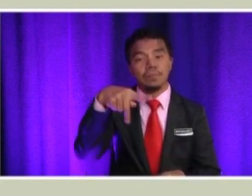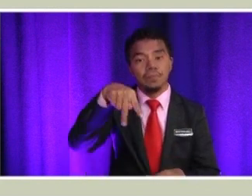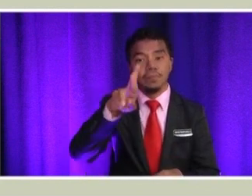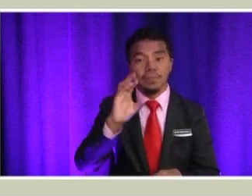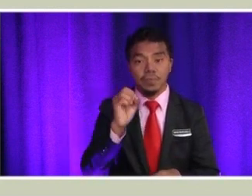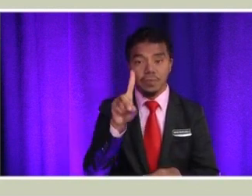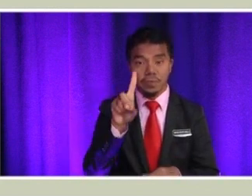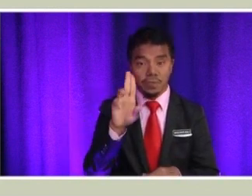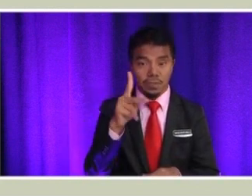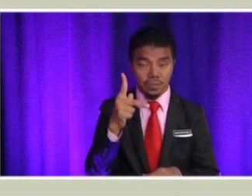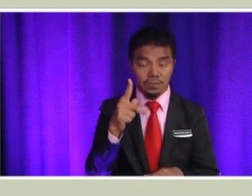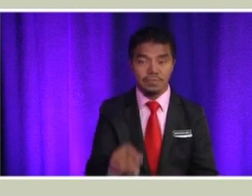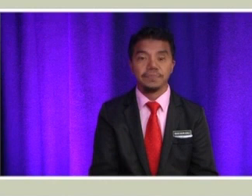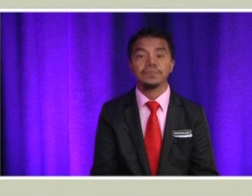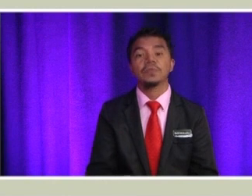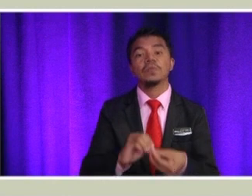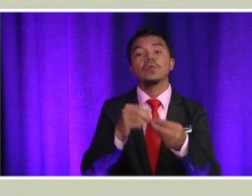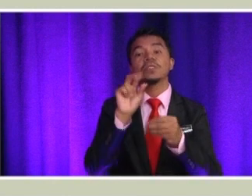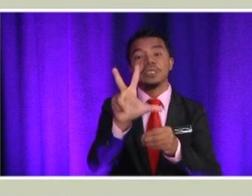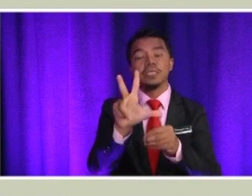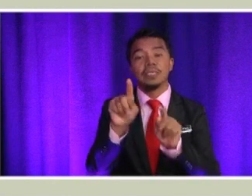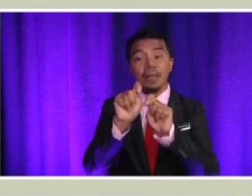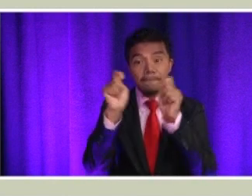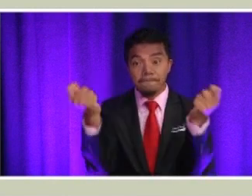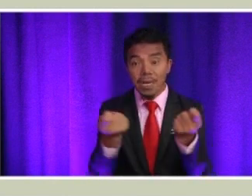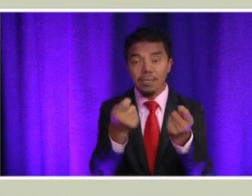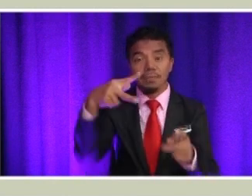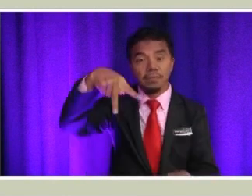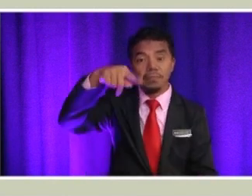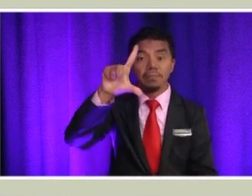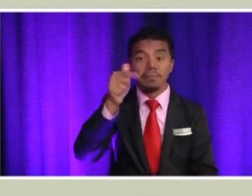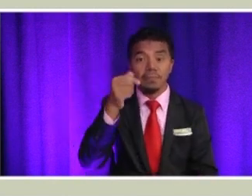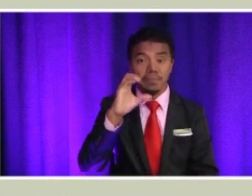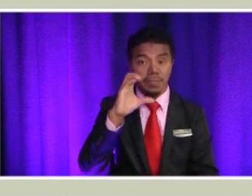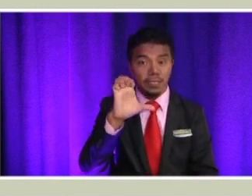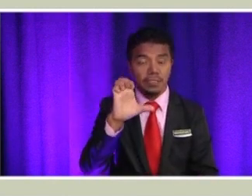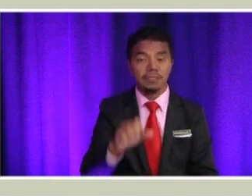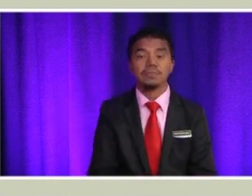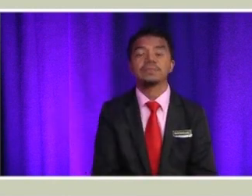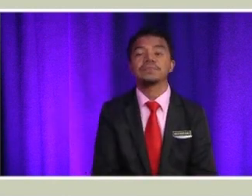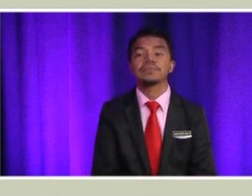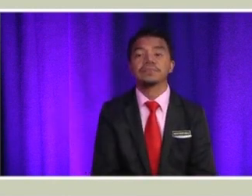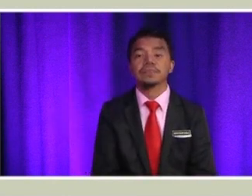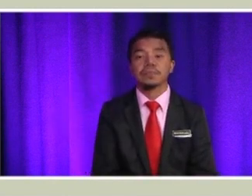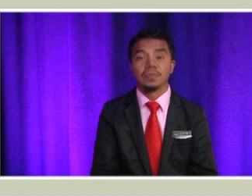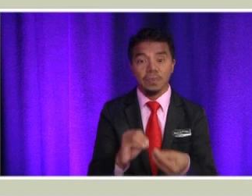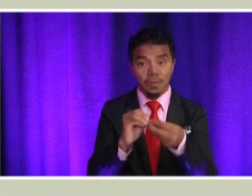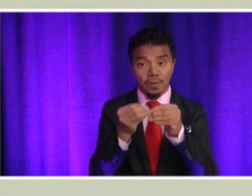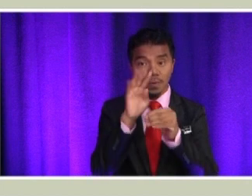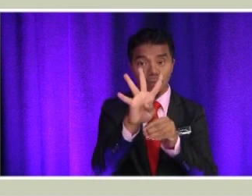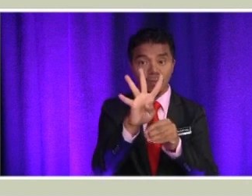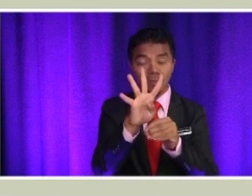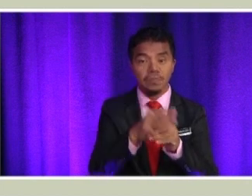adalah tempat atau place. Dan seterusnya elemen yang keempat kita. Tadi yang ketiga. Yang keempat